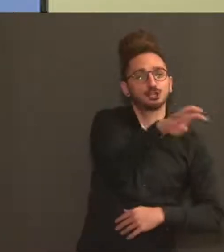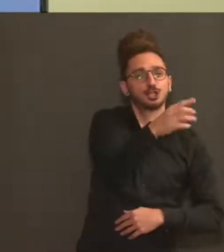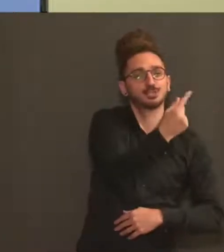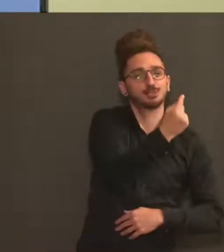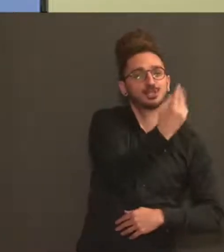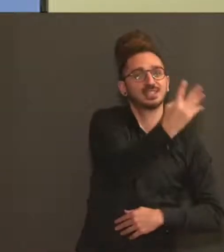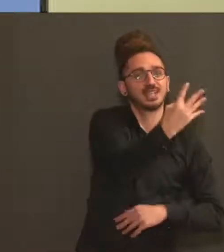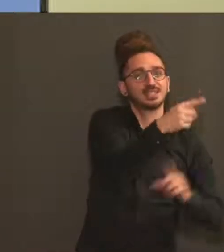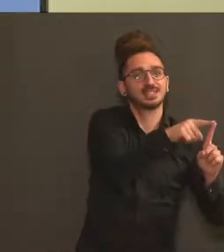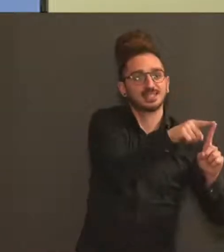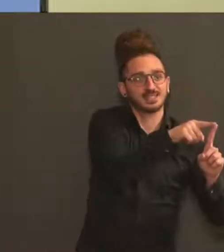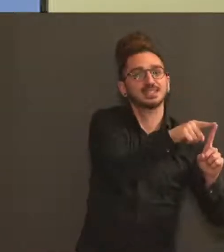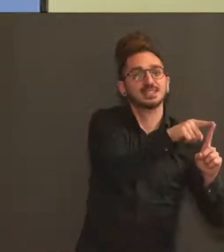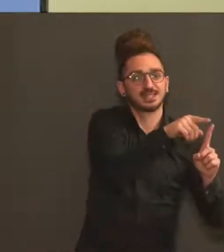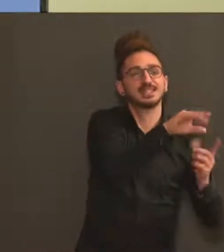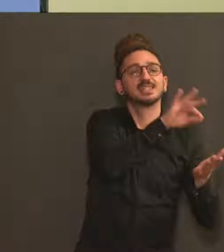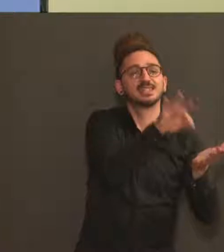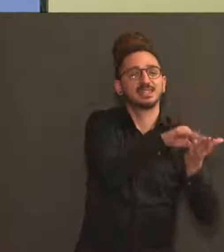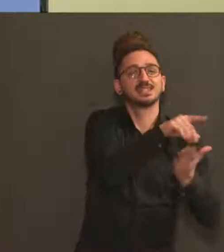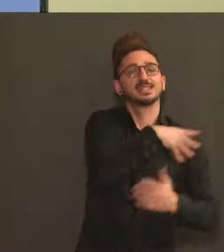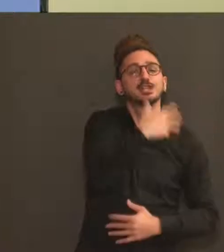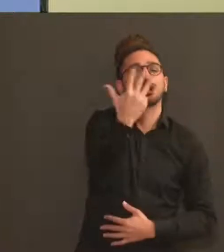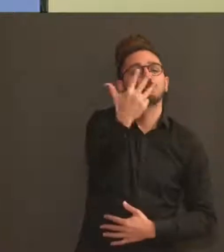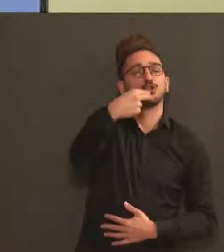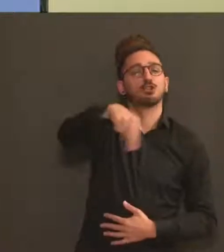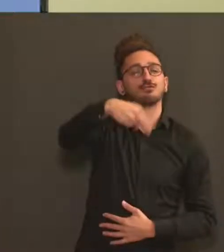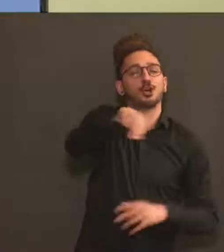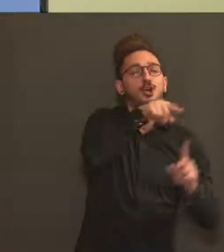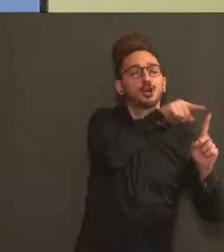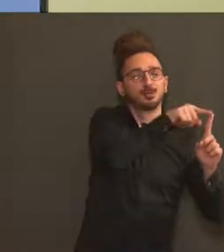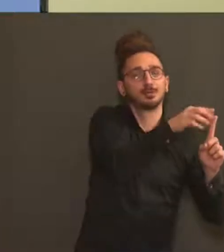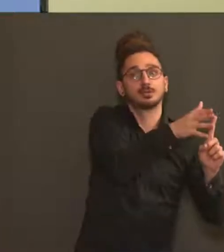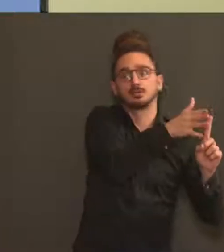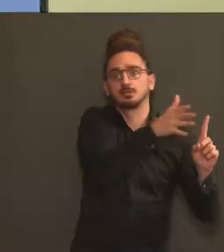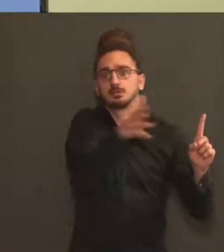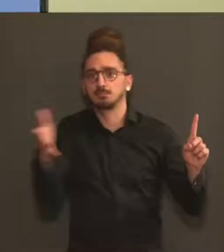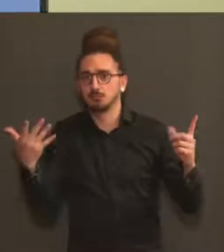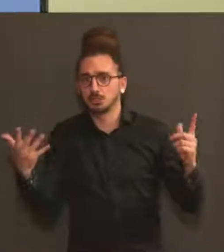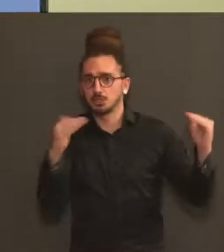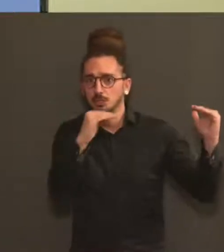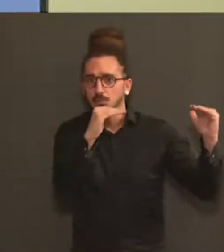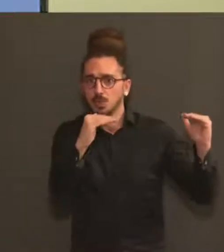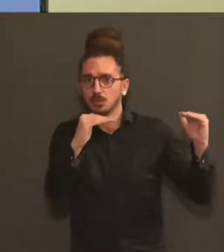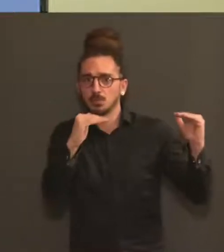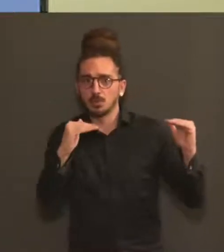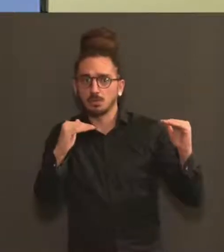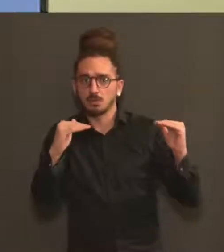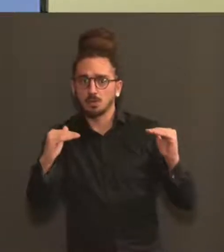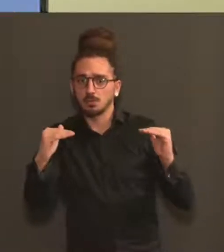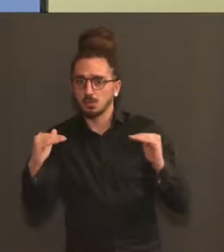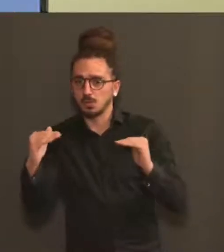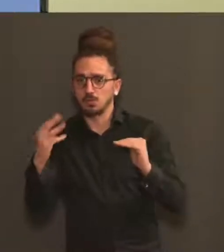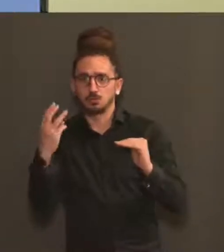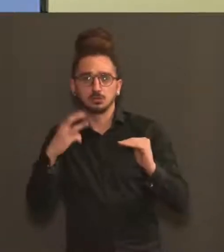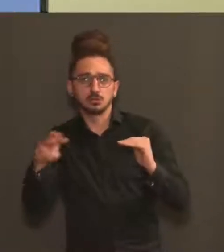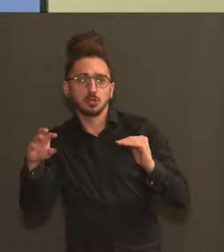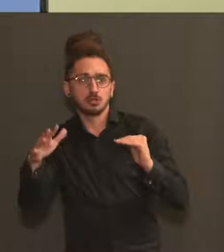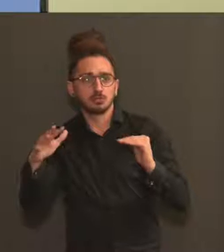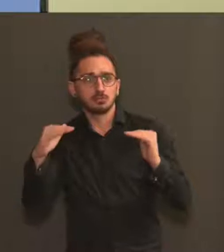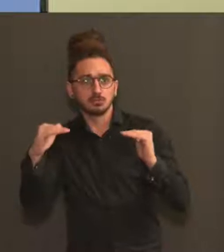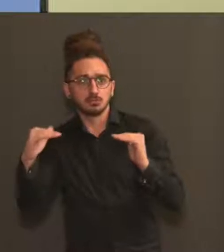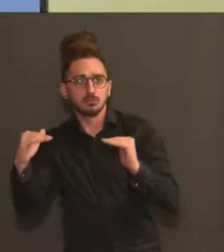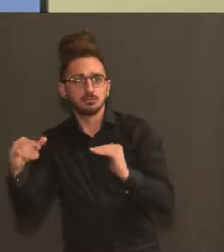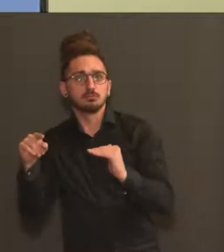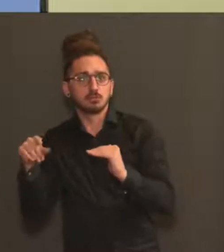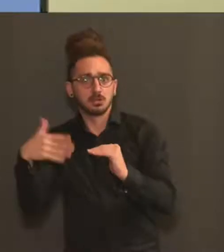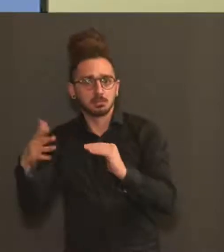diminution jusqu'aux environs de ces 300 et quelques patients, avec depuis lors une stagnation et puis cette petite